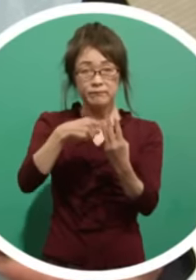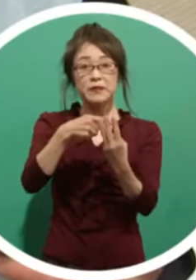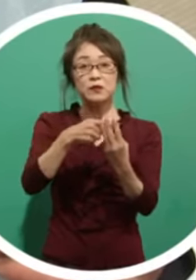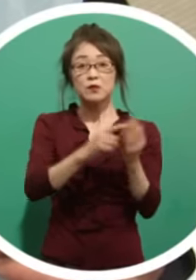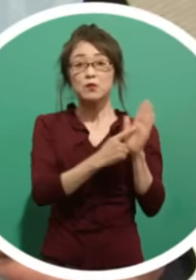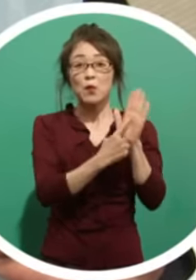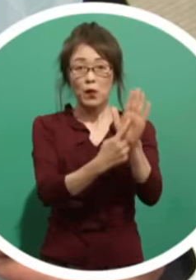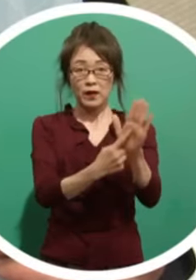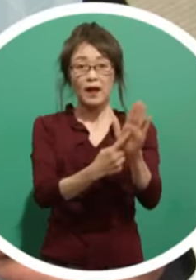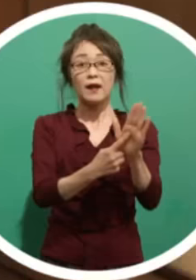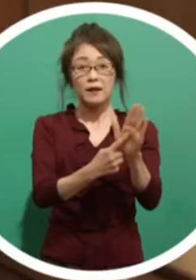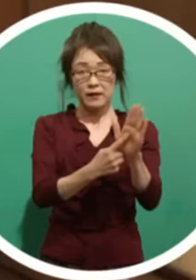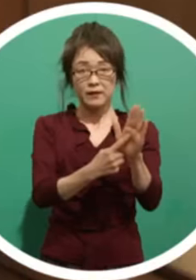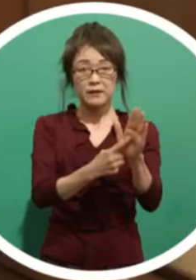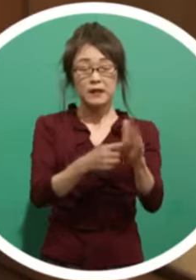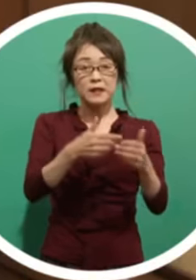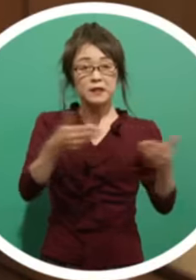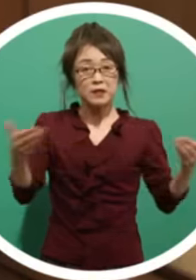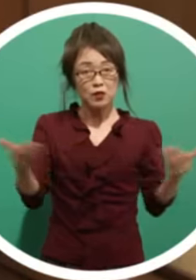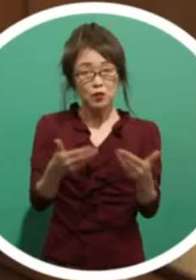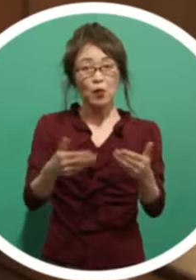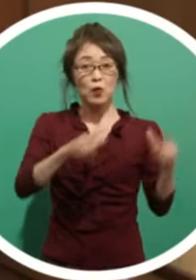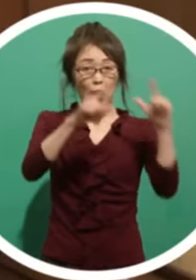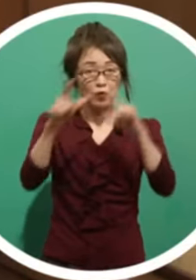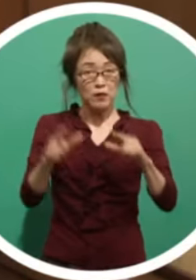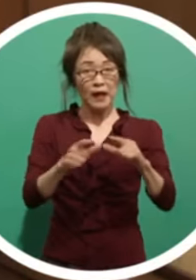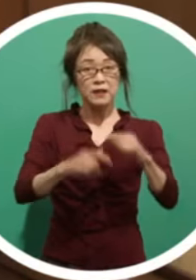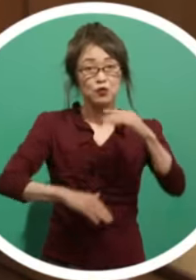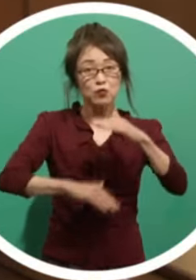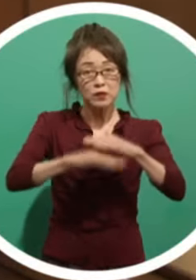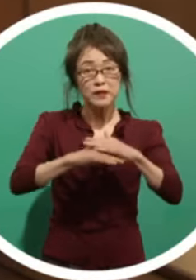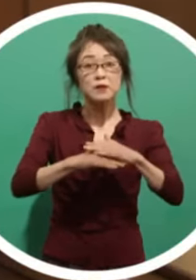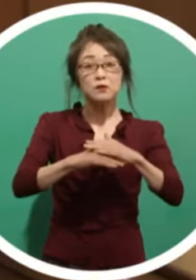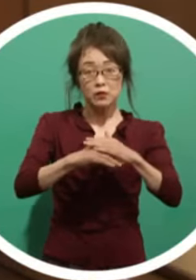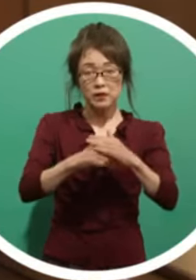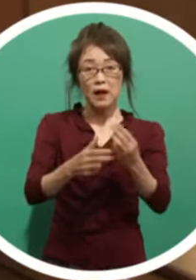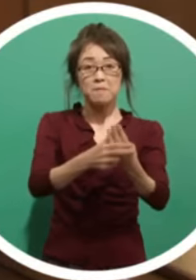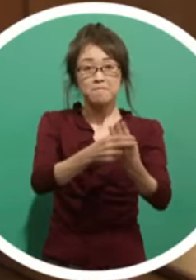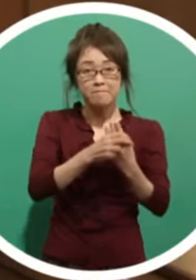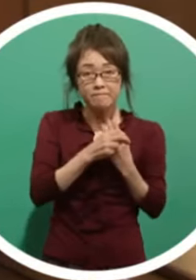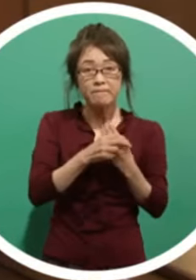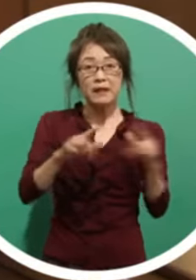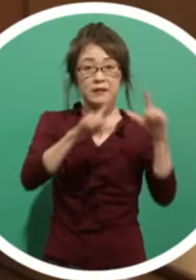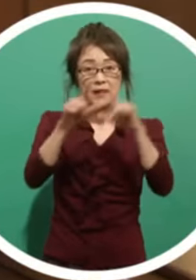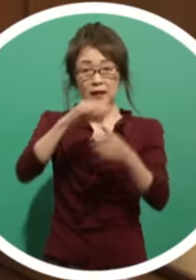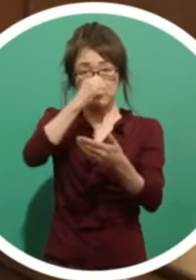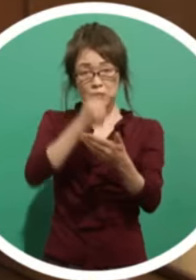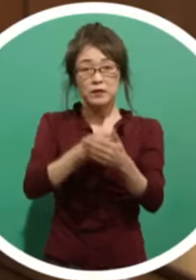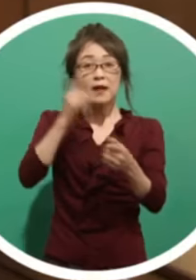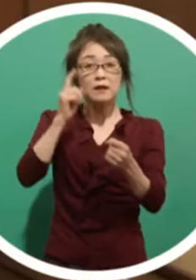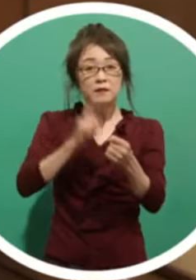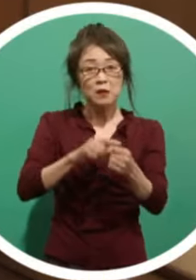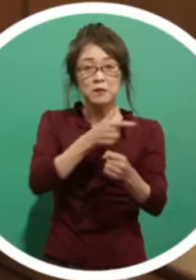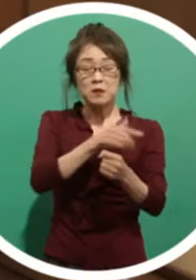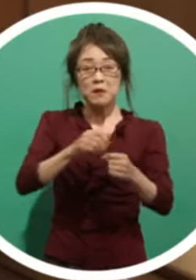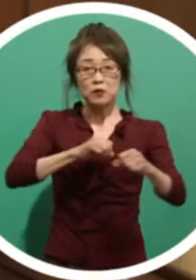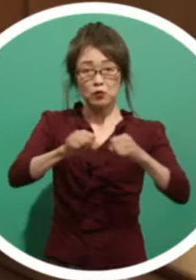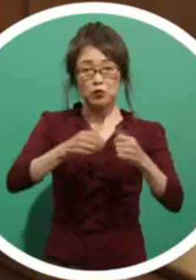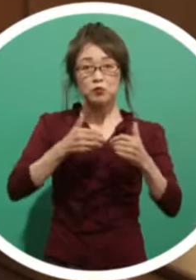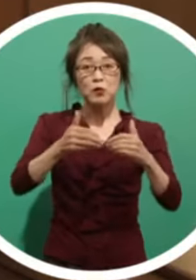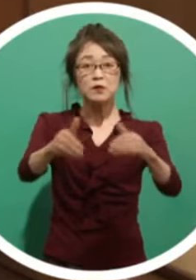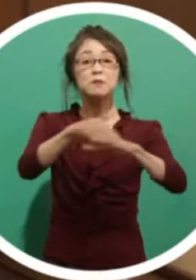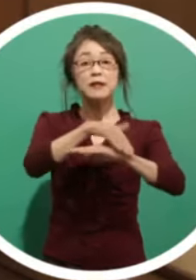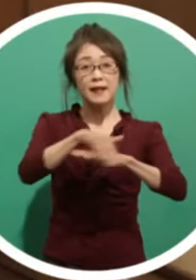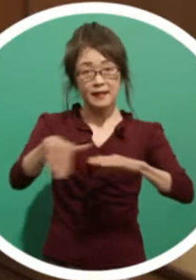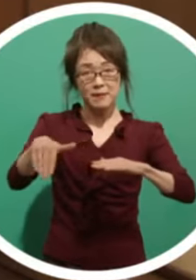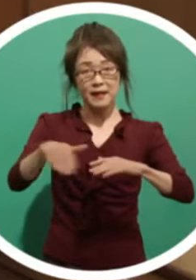れる広島県を掲げ、仕事も暮らしも充実した欲張りなライフスタイルを実現するため、さまざまな取り組みを進